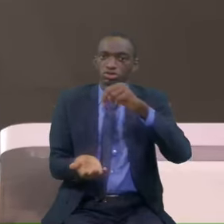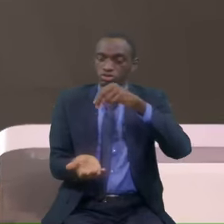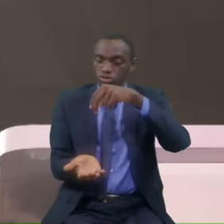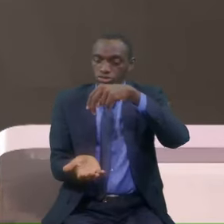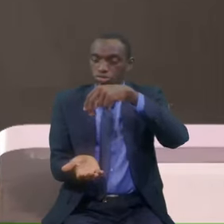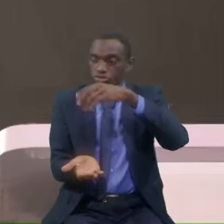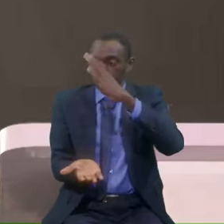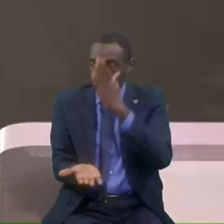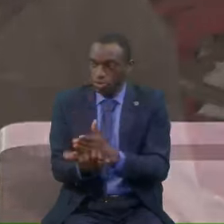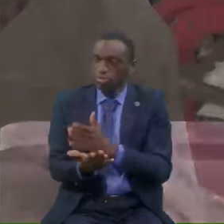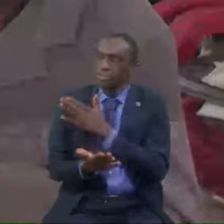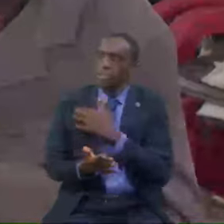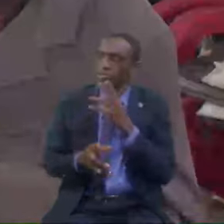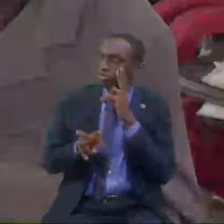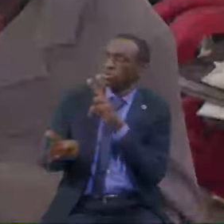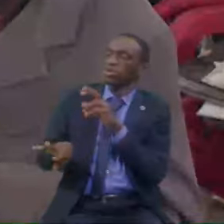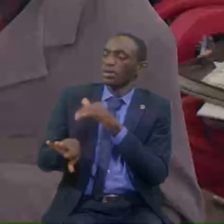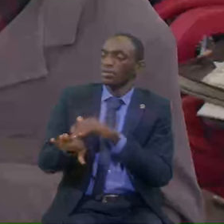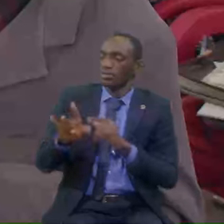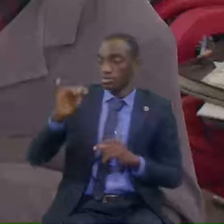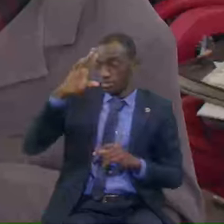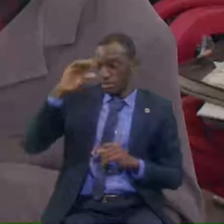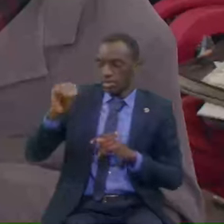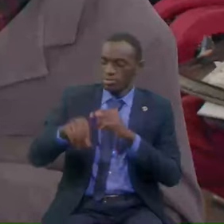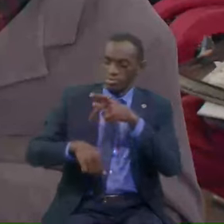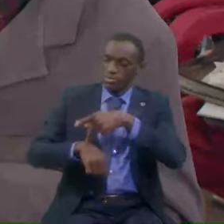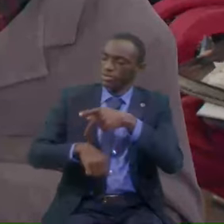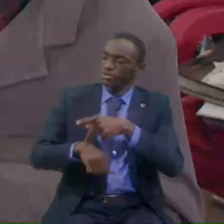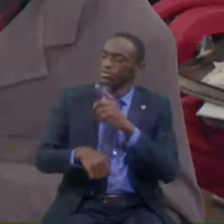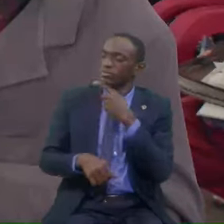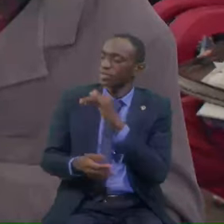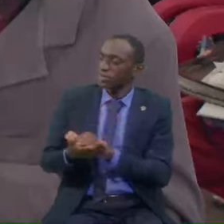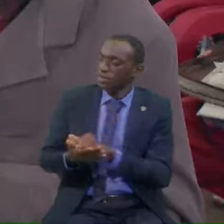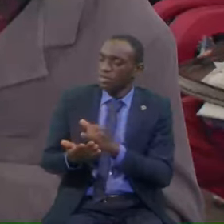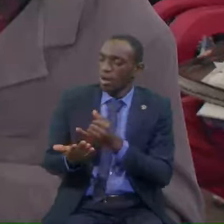dit. Pierre a dit. Nous n'avons ni or ni argent.